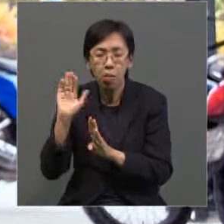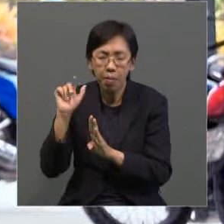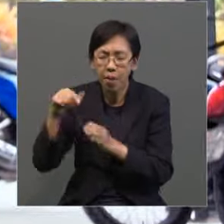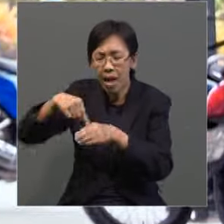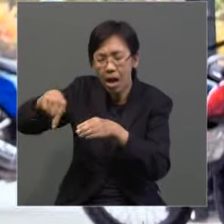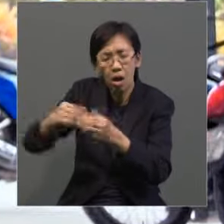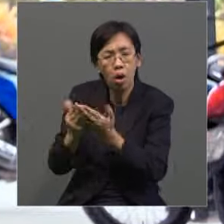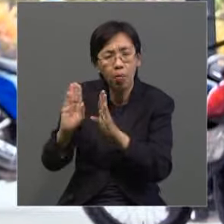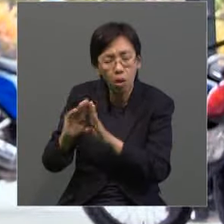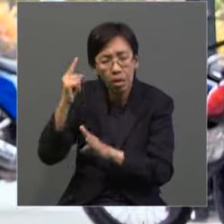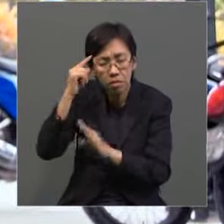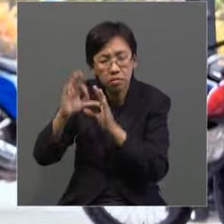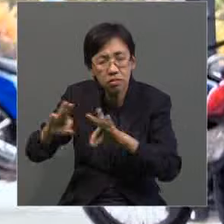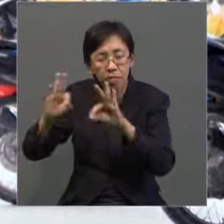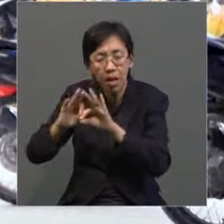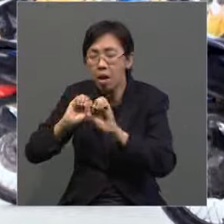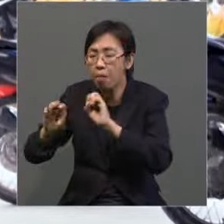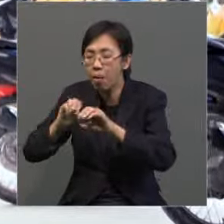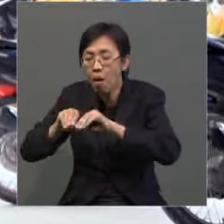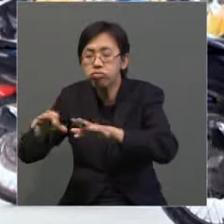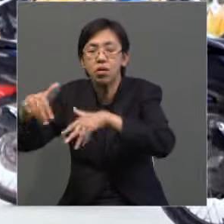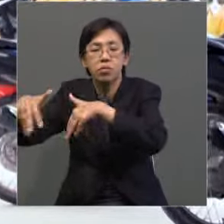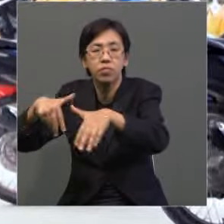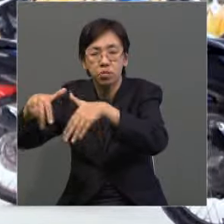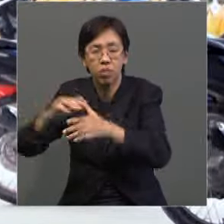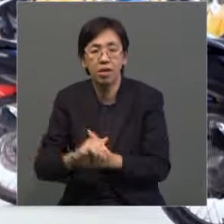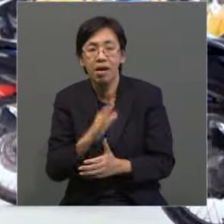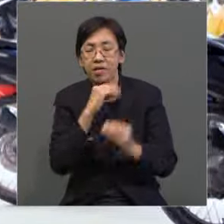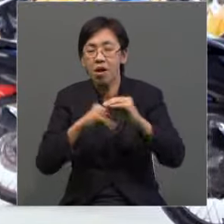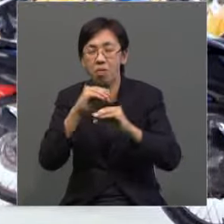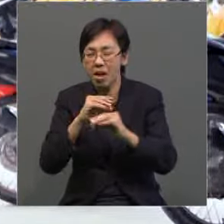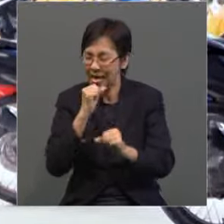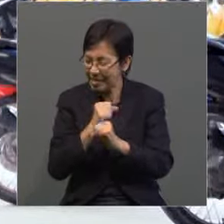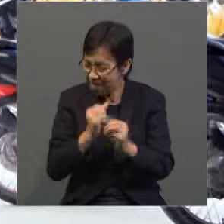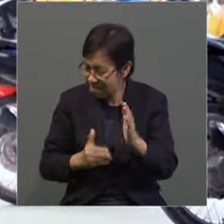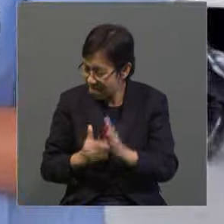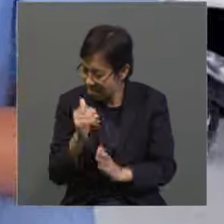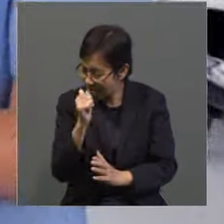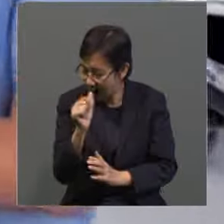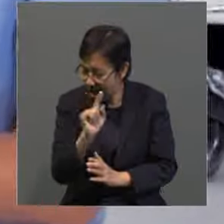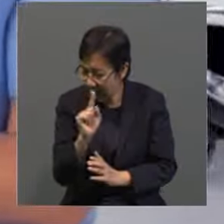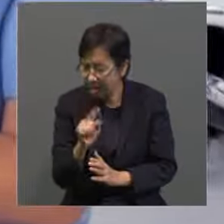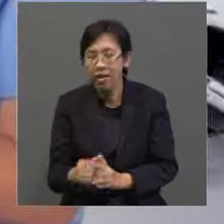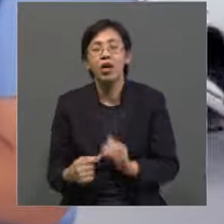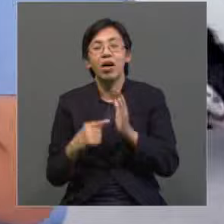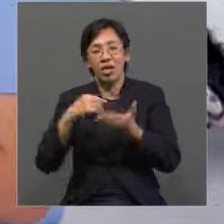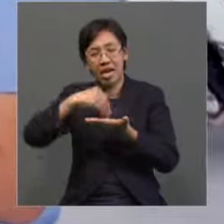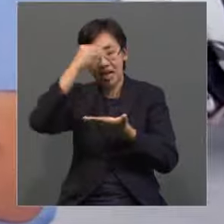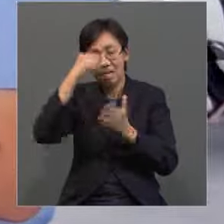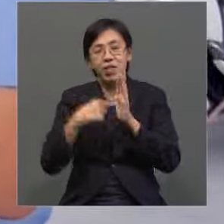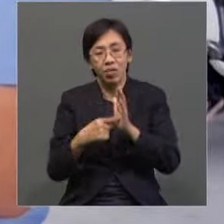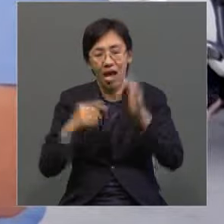เขาก็สามารถถ่ายทอดต่อในชุมชนเขาได้ถ้าจะให้โครงการสำเร็จส่วนหนึ่งก็ต้องมีบุคคลต้นแบบนักเรียนต้นแบบในการสว